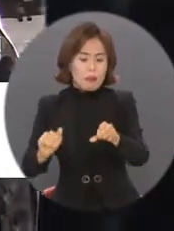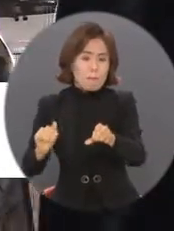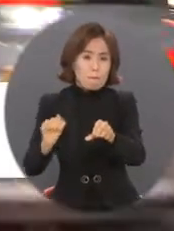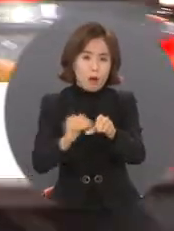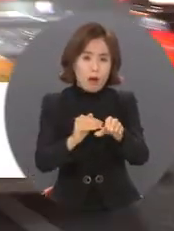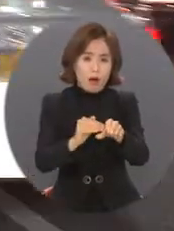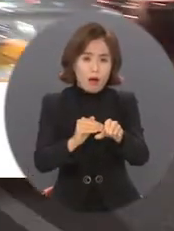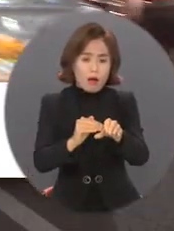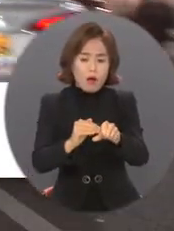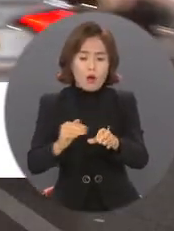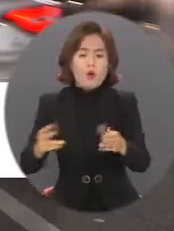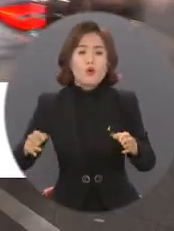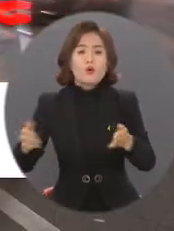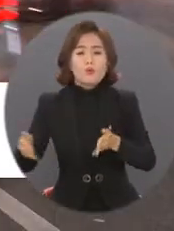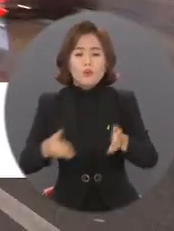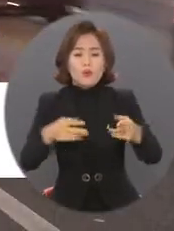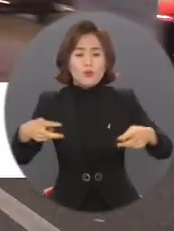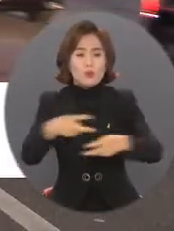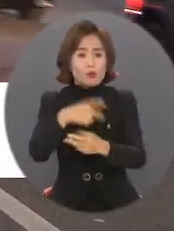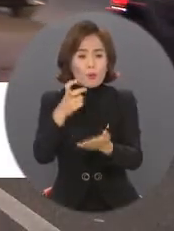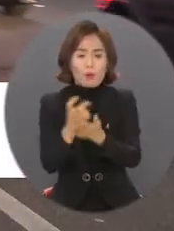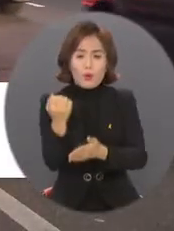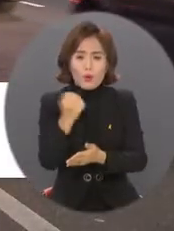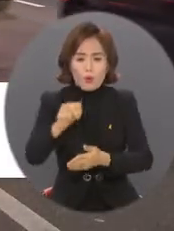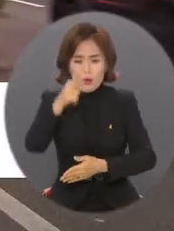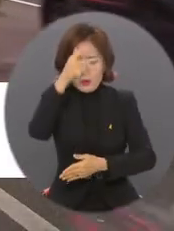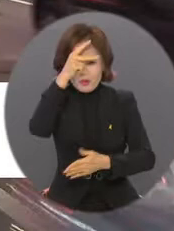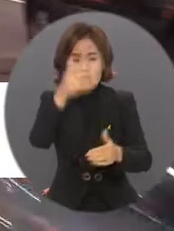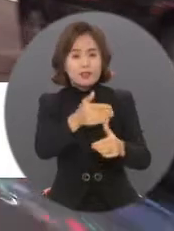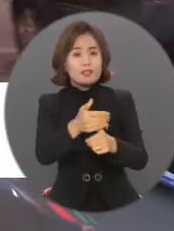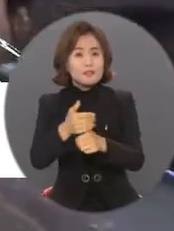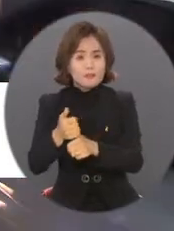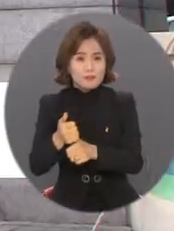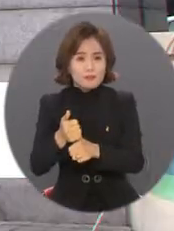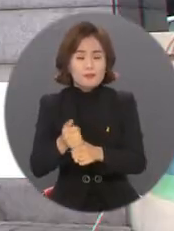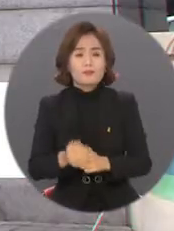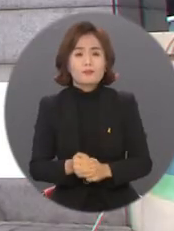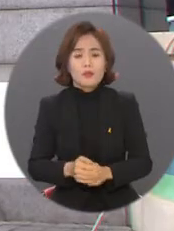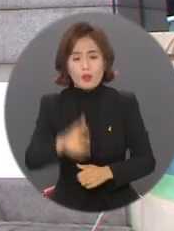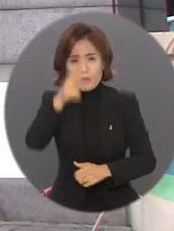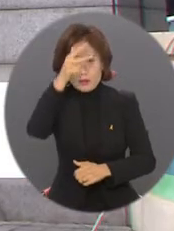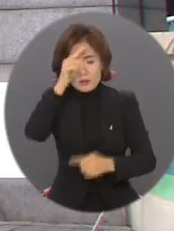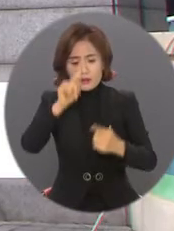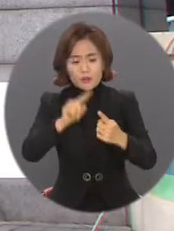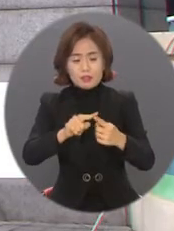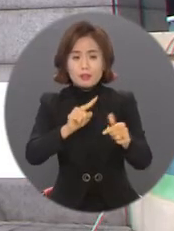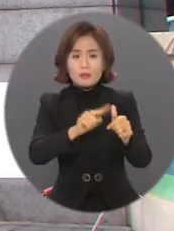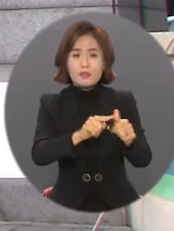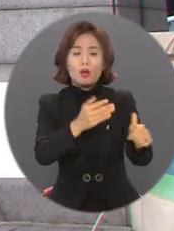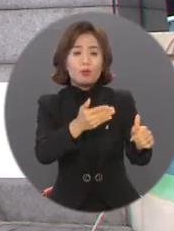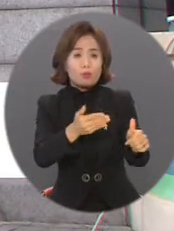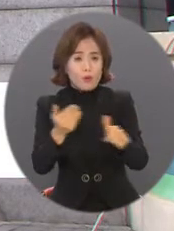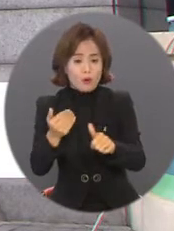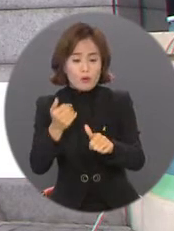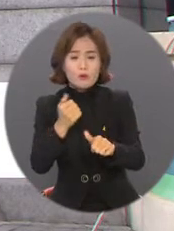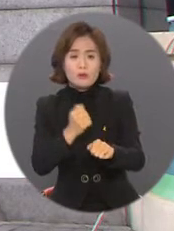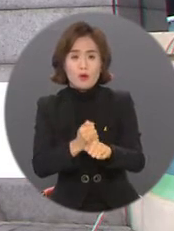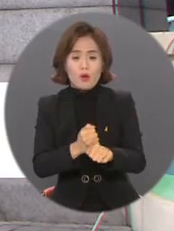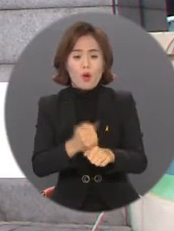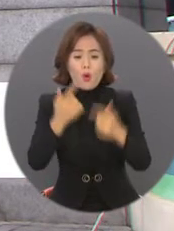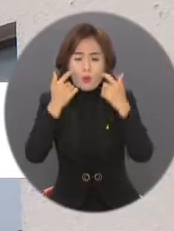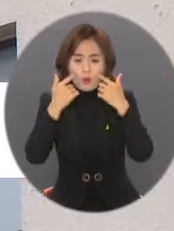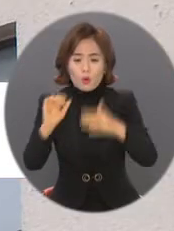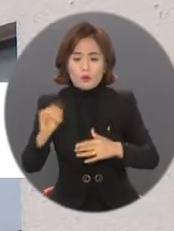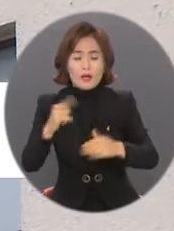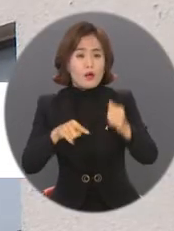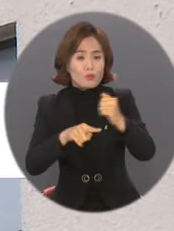충돌의 도로교통법 위반 등의 혐의로 경찰에 입건돼 씁니다 경찰은 조만간 김 지 청장을 상대로 정확한